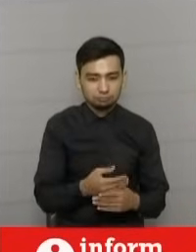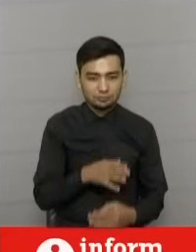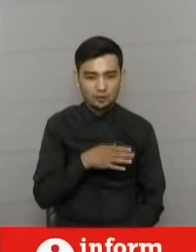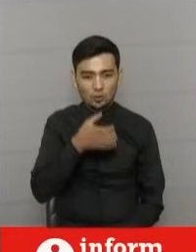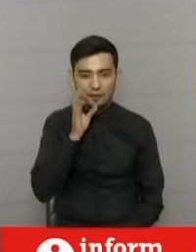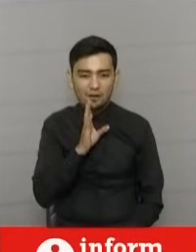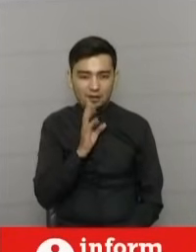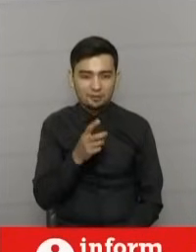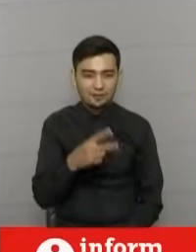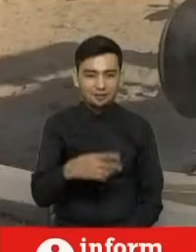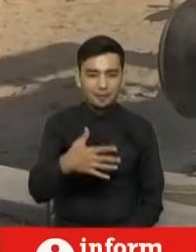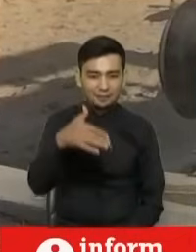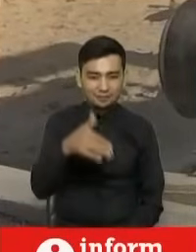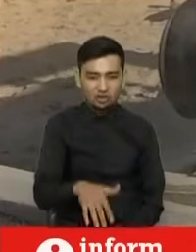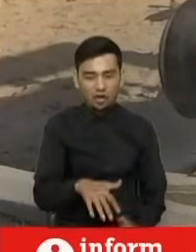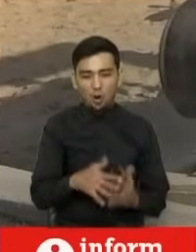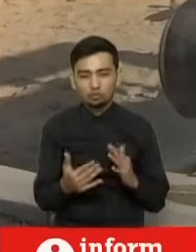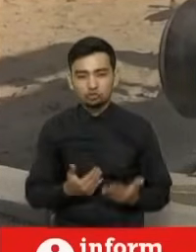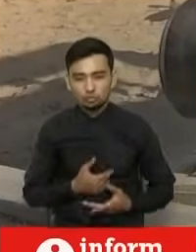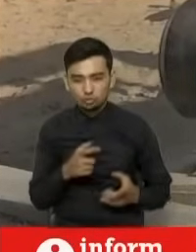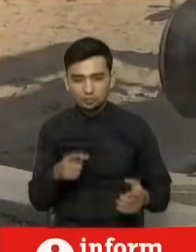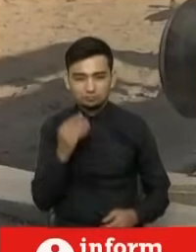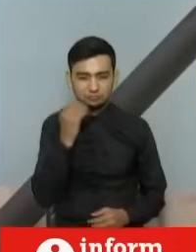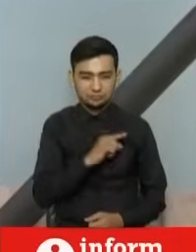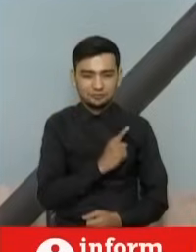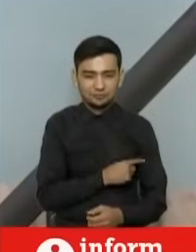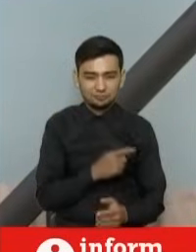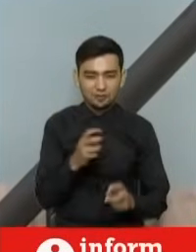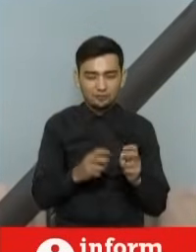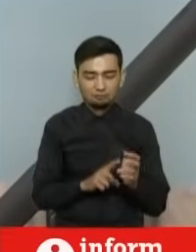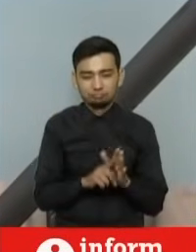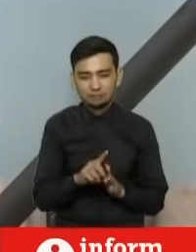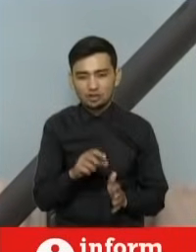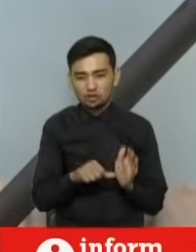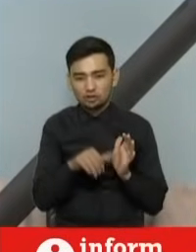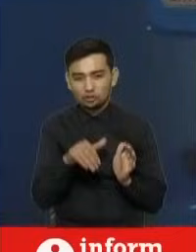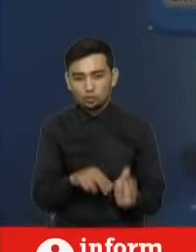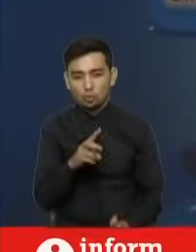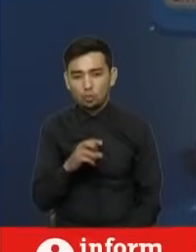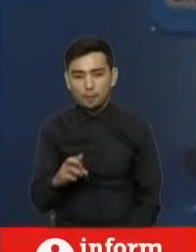для 25 тысяч сельчан. Мощность запущенного опреснительного завода – 6 тысяч кубометров в